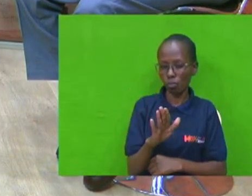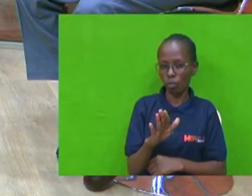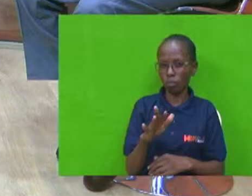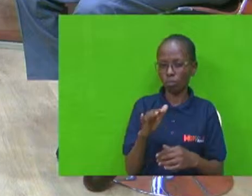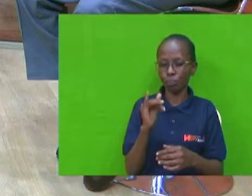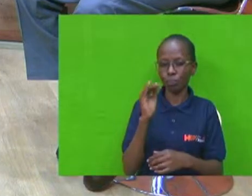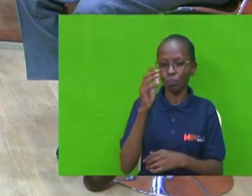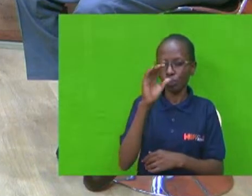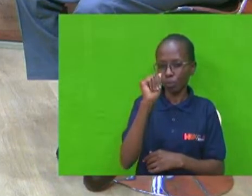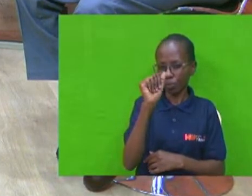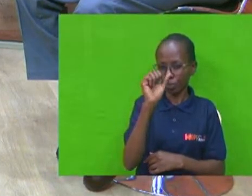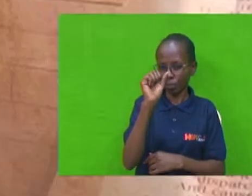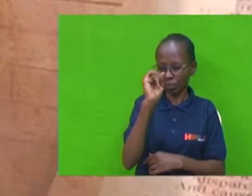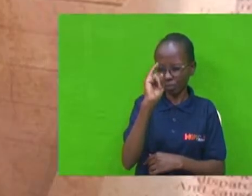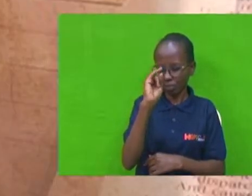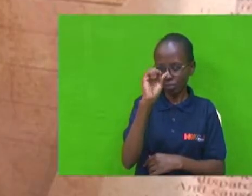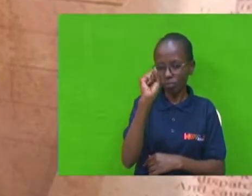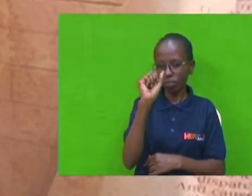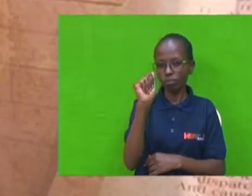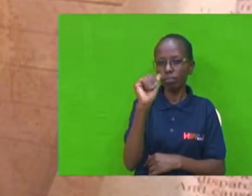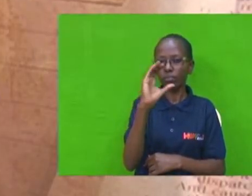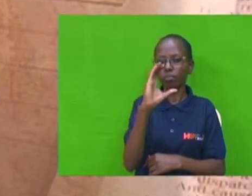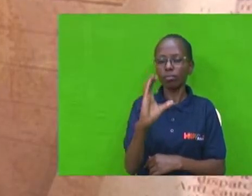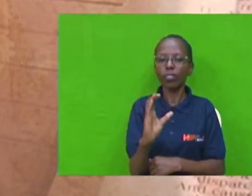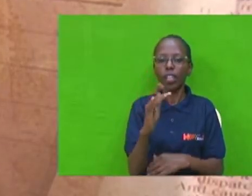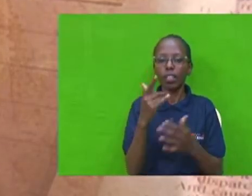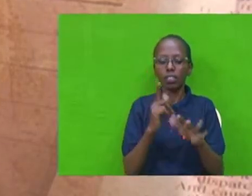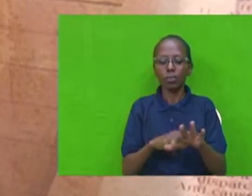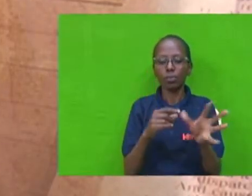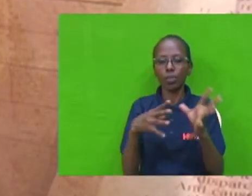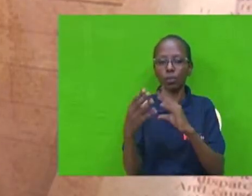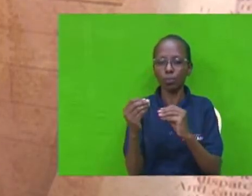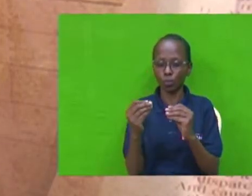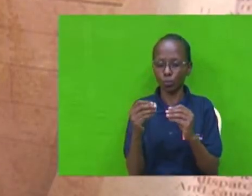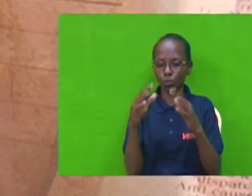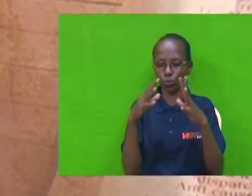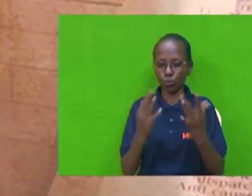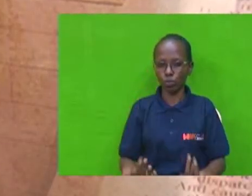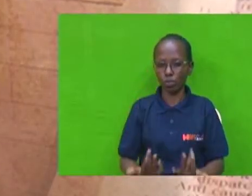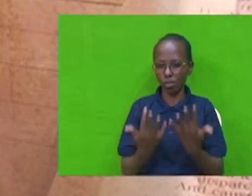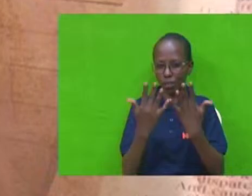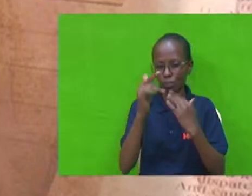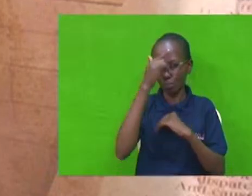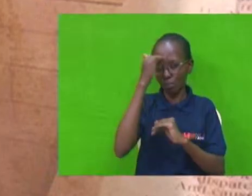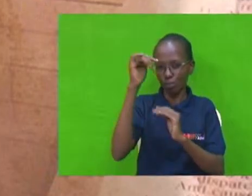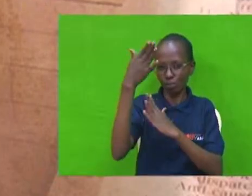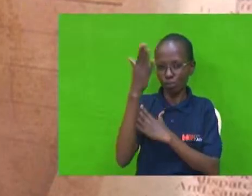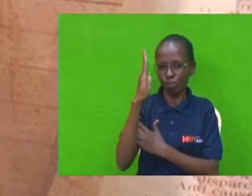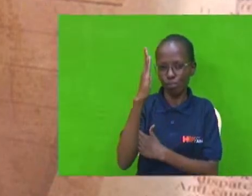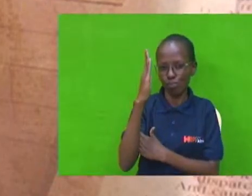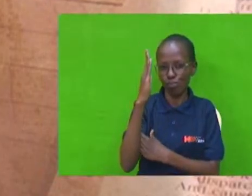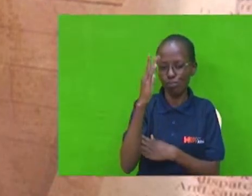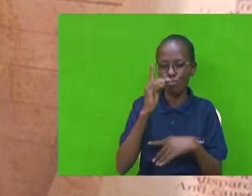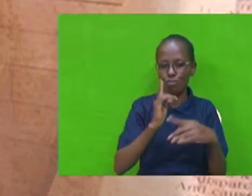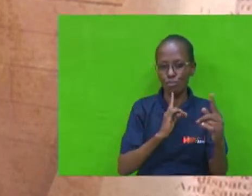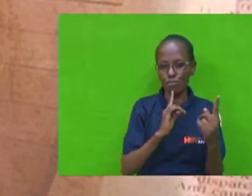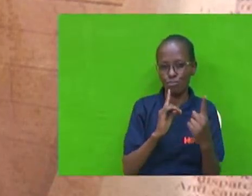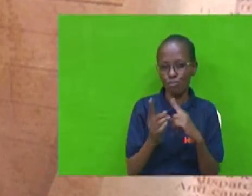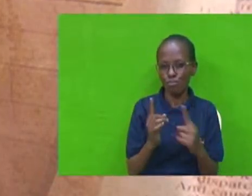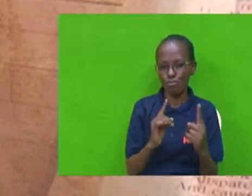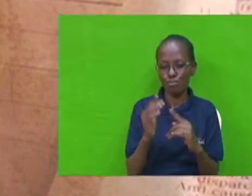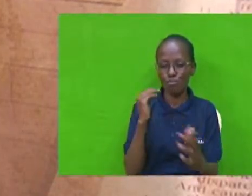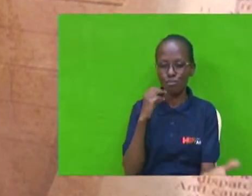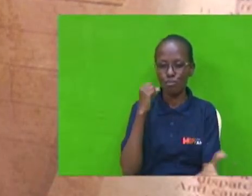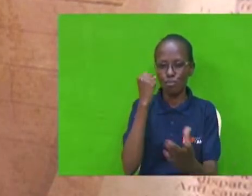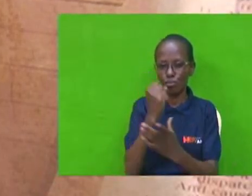Isaka mambo ya Mungu. Ilipofika wakati sasa wa kwenda kutoa kafara, maana Mungu amemwambia